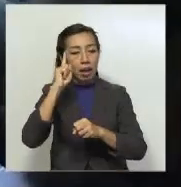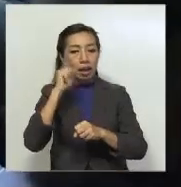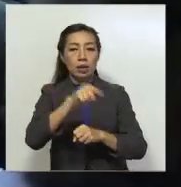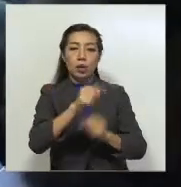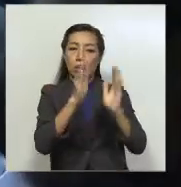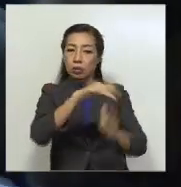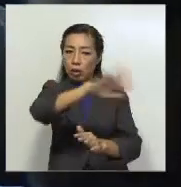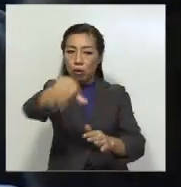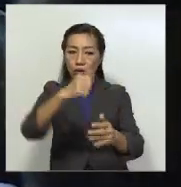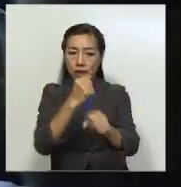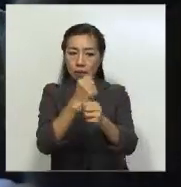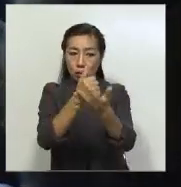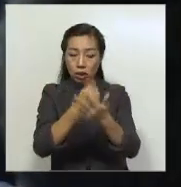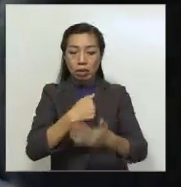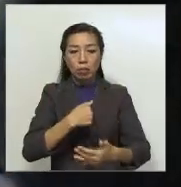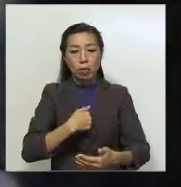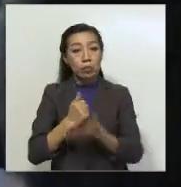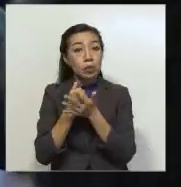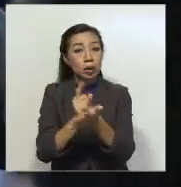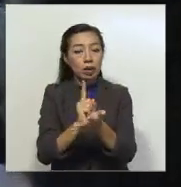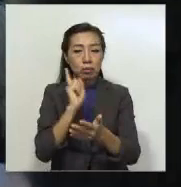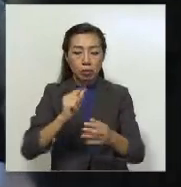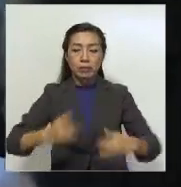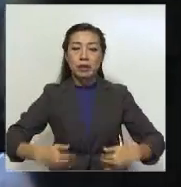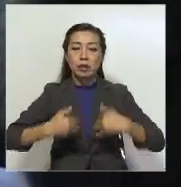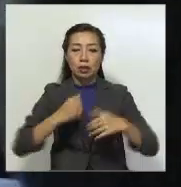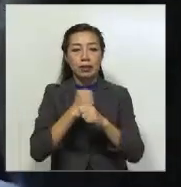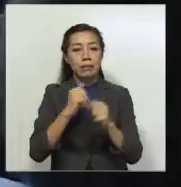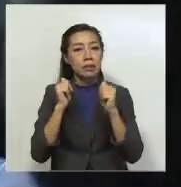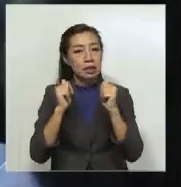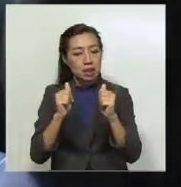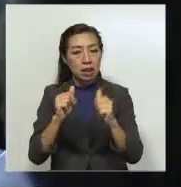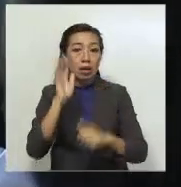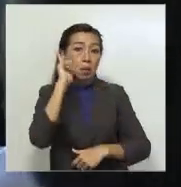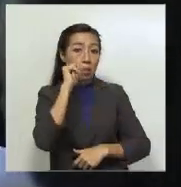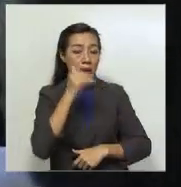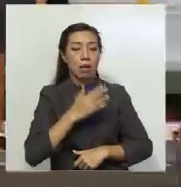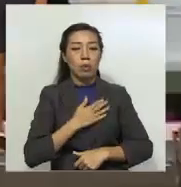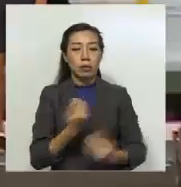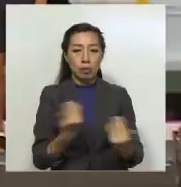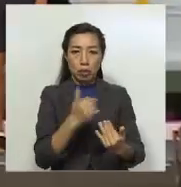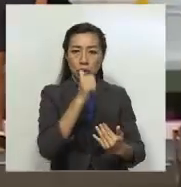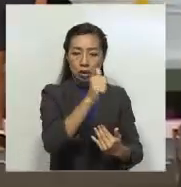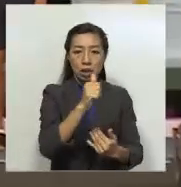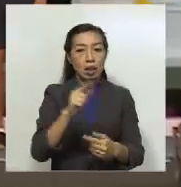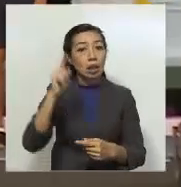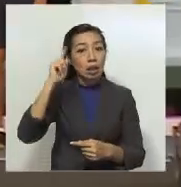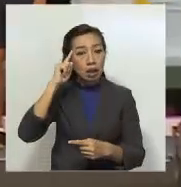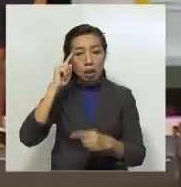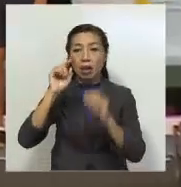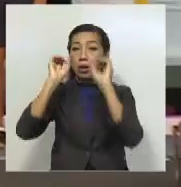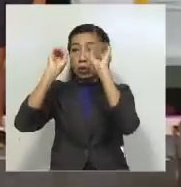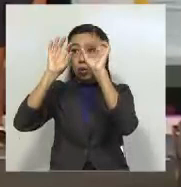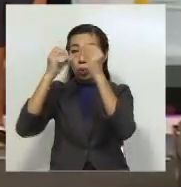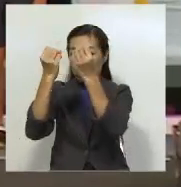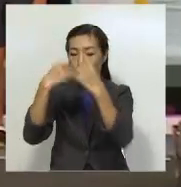ของทุกท่านด้วยการดำเนินชีวิตต่อไปให้ดีที่สุดเป็นลูกที่ดีของพ่อแม่และผู้ปกครองเป็นลูกศิษย์